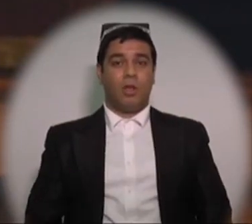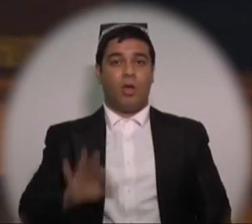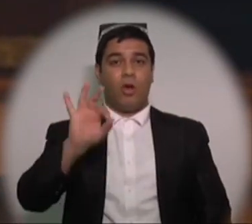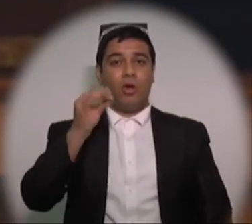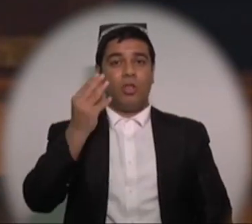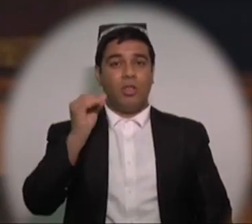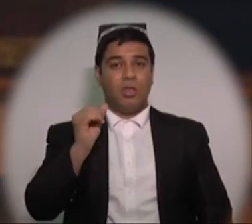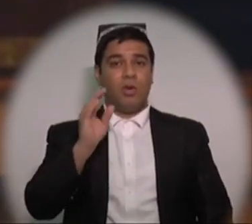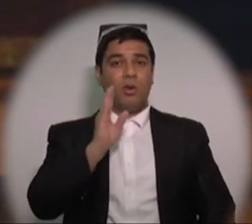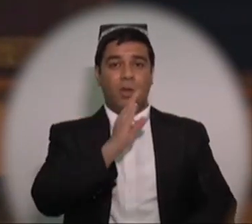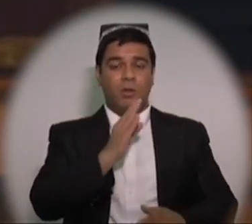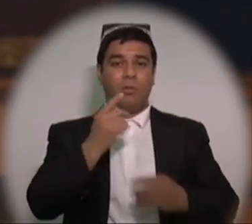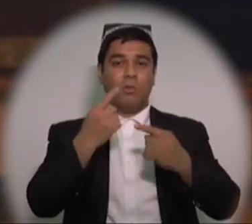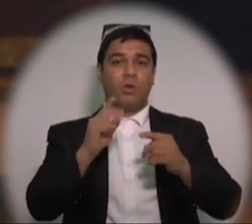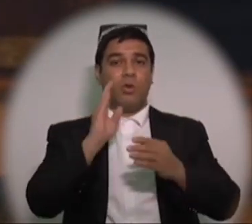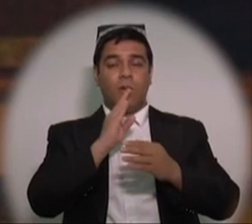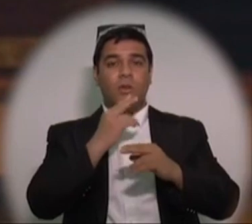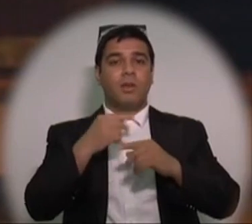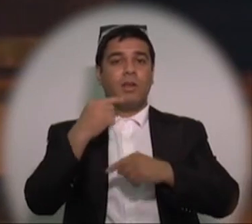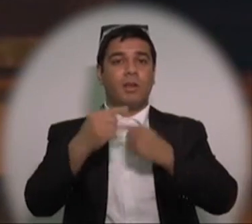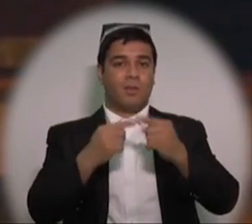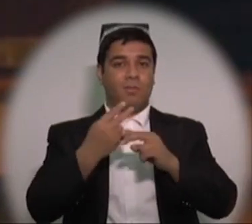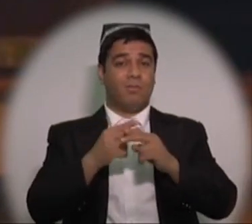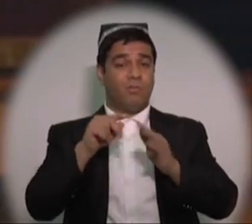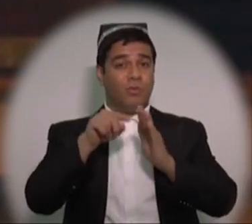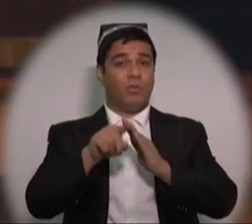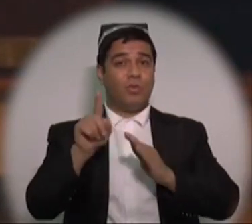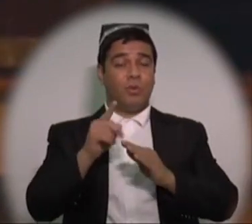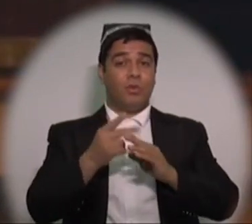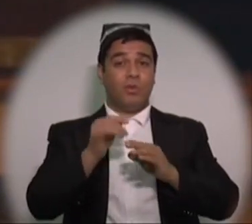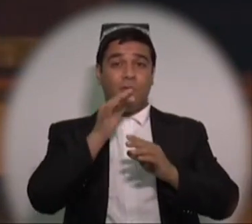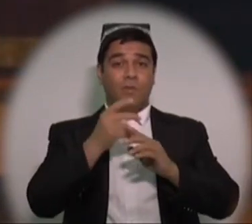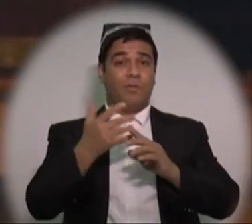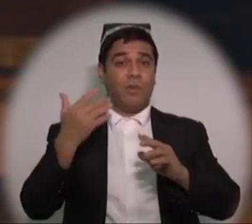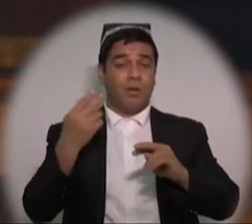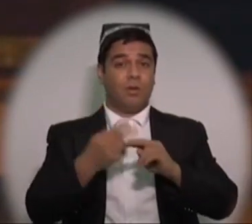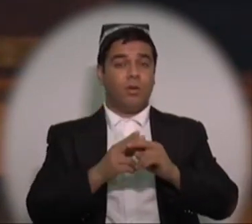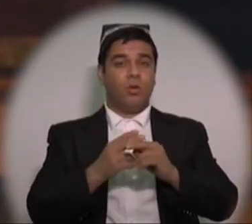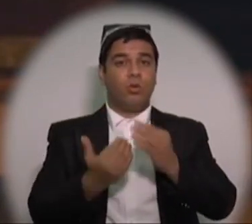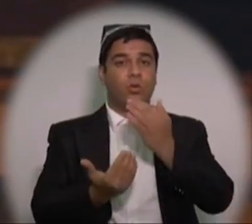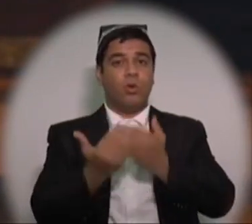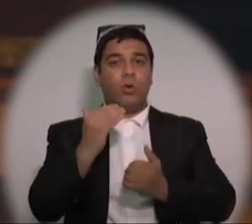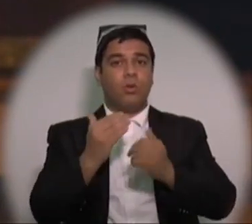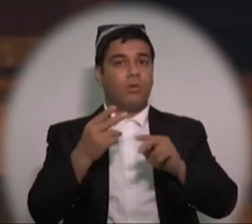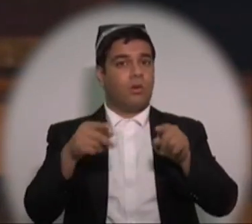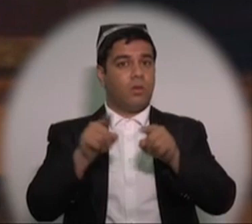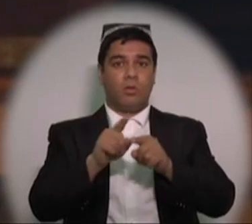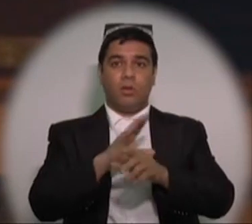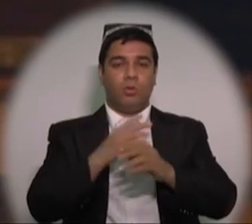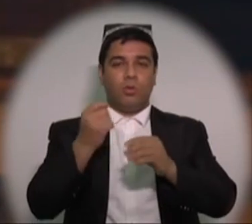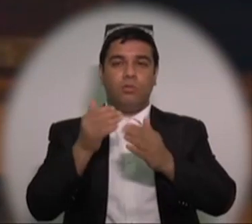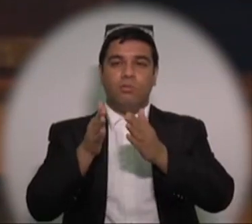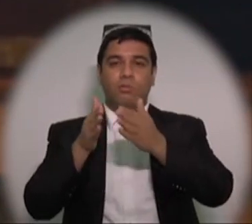Oysha onamiz, boshqa Oysha onalarimizdan kelgan rivoyatlarda o'sha paytda tahoratxona yo'q edi, avloroq joyga borar